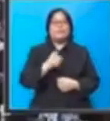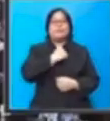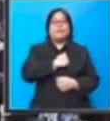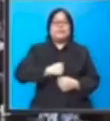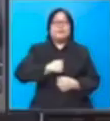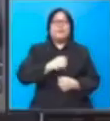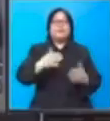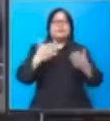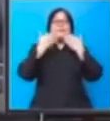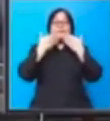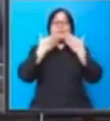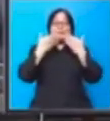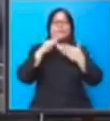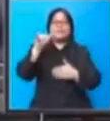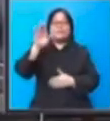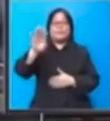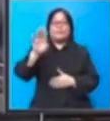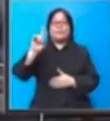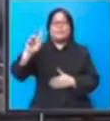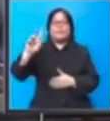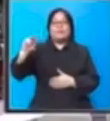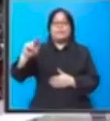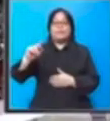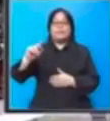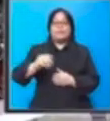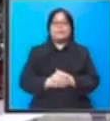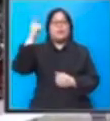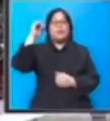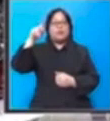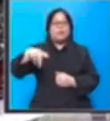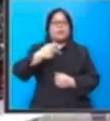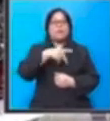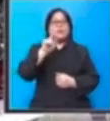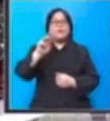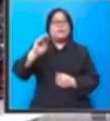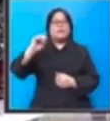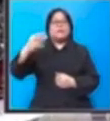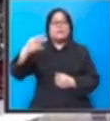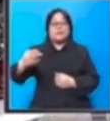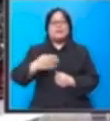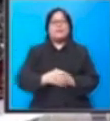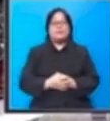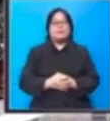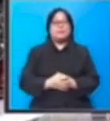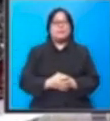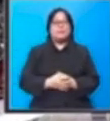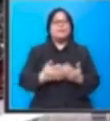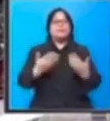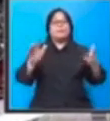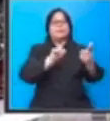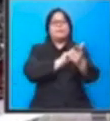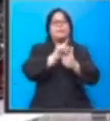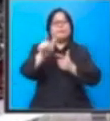Terima kasih Yang Berhormat Dungun. Tuan Yang Dipertua, Kementerian Kesihatan Malaysia telah